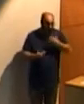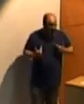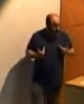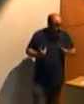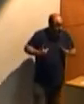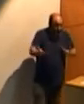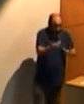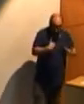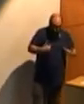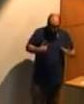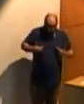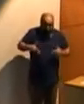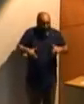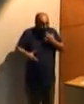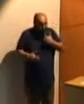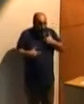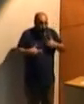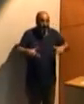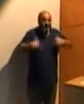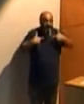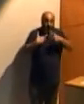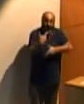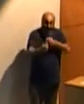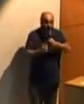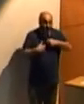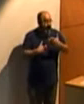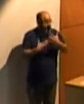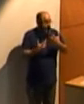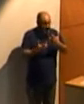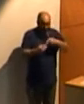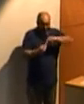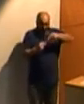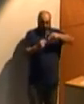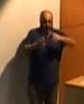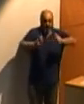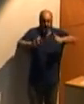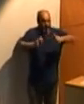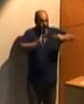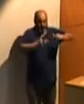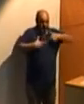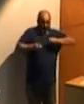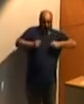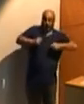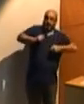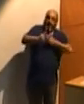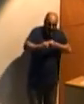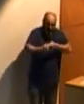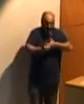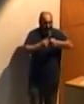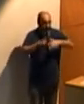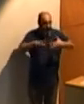ces erreurs c'est ce qui a permis aux vivants de s'adapter ces erreurs c'est ce qui a permis aux vivants filant de continuer dans sa plasticité